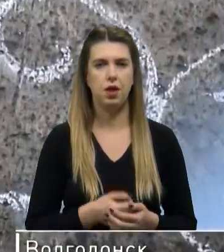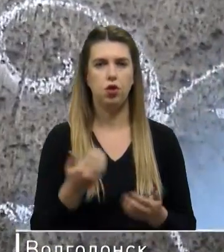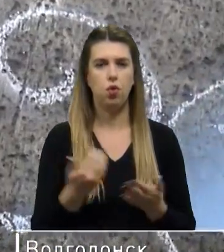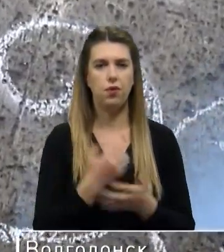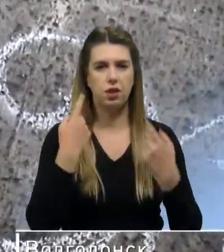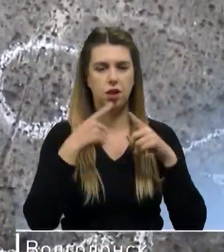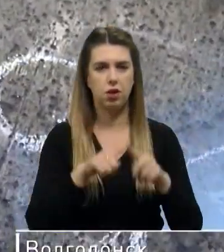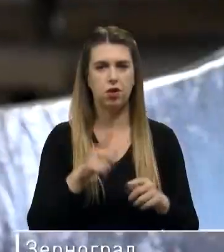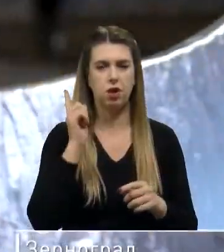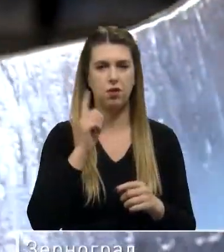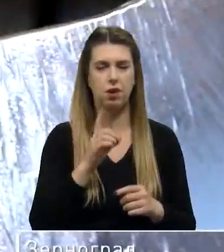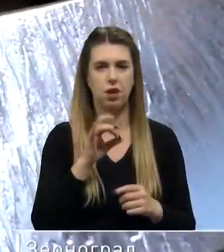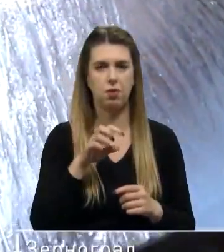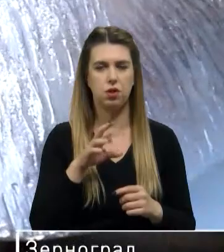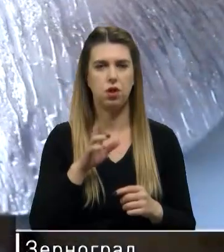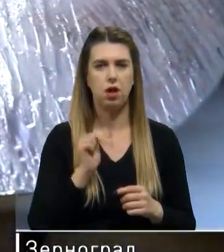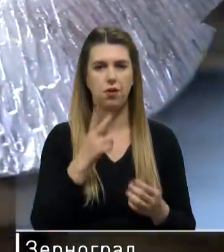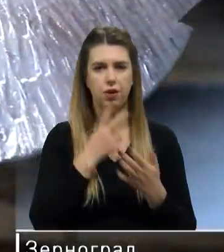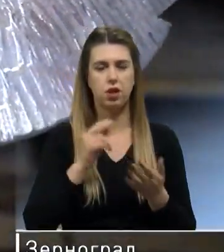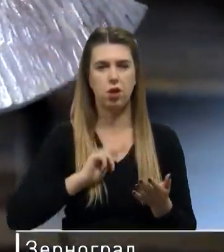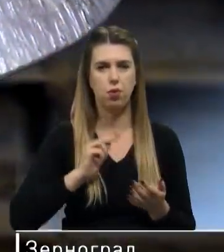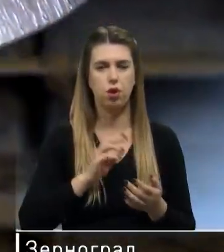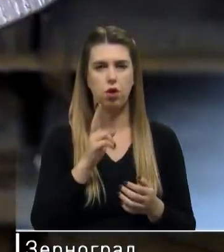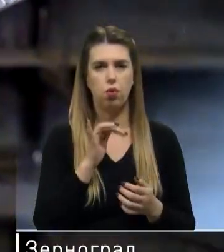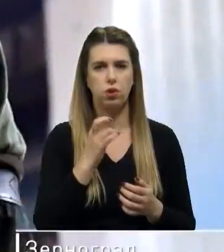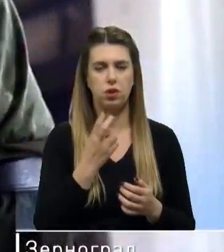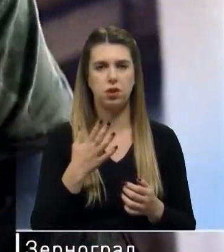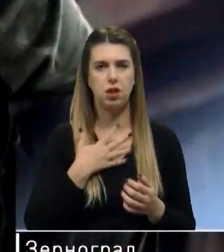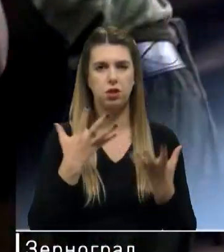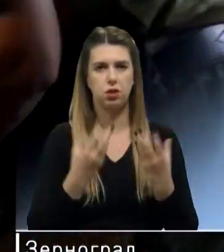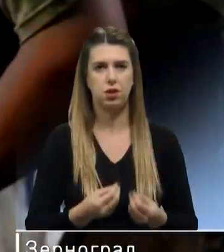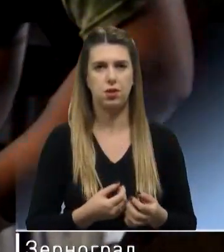Современные технологии в древнем ремесле. Как выглядит работа кузнеца в наши дни?